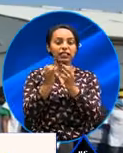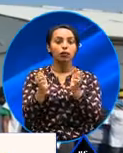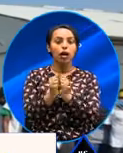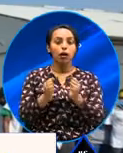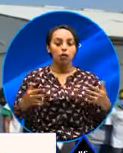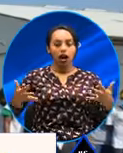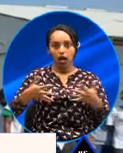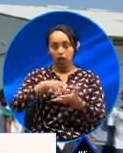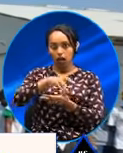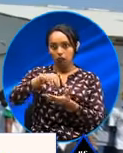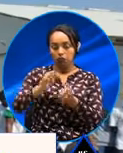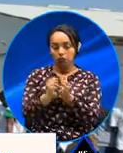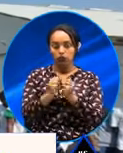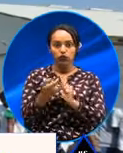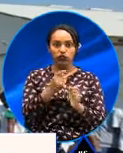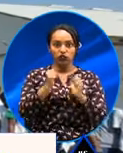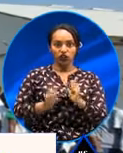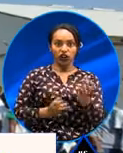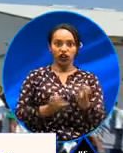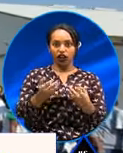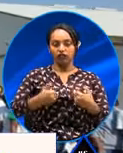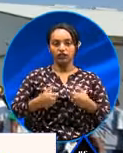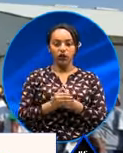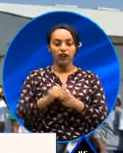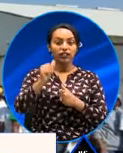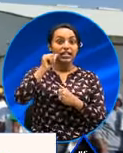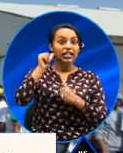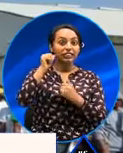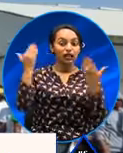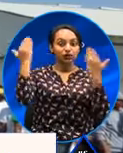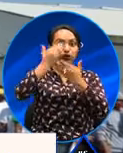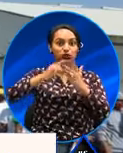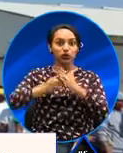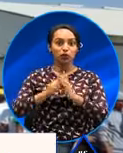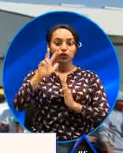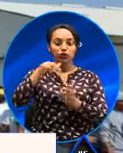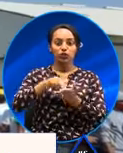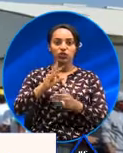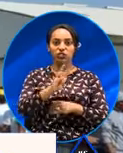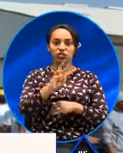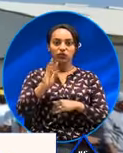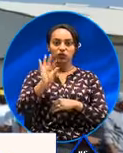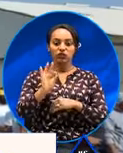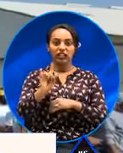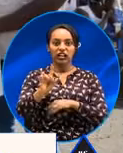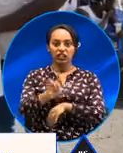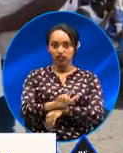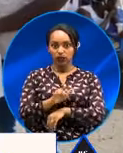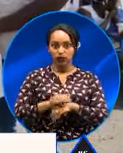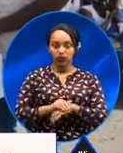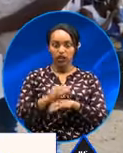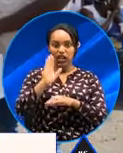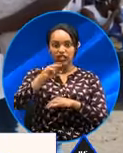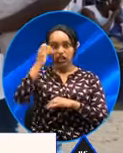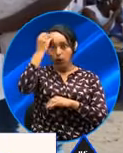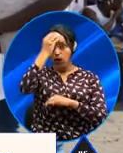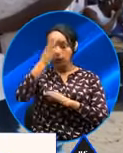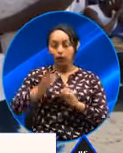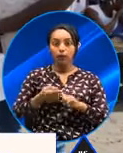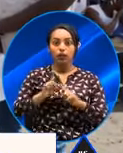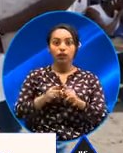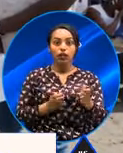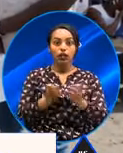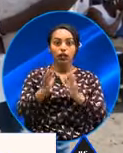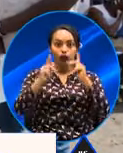ጋር ማቀላቀል እንደተቻለም ገልጸዋል። ከትናንት ምሽት ጀምሮም 3691 ዜጎች ከሳውዲ አረቢያ